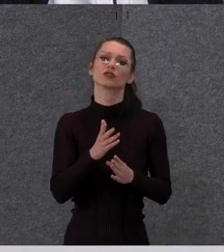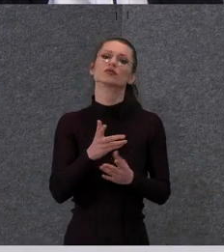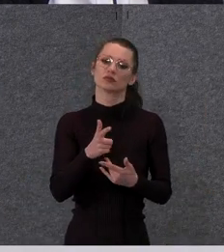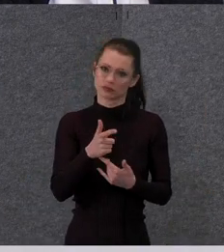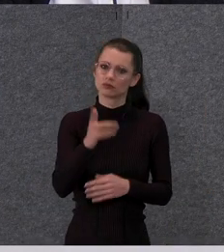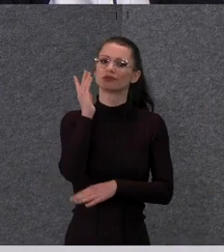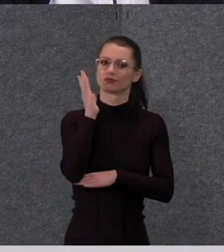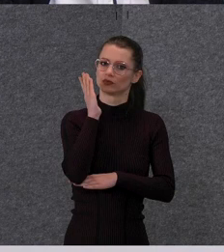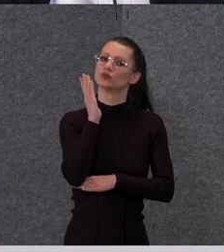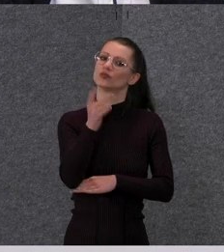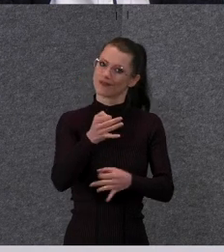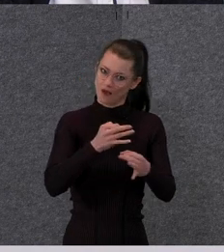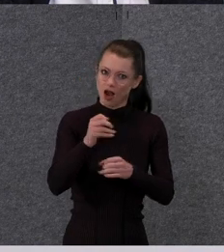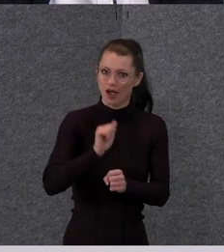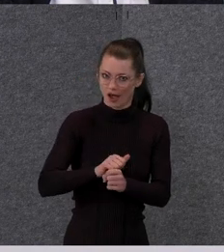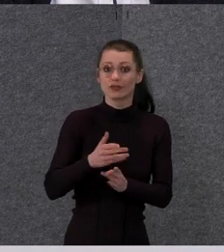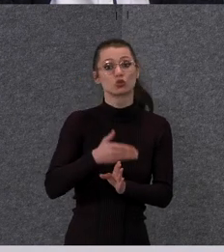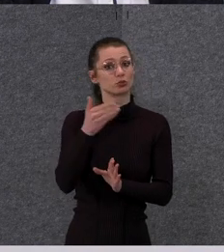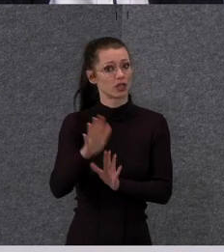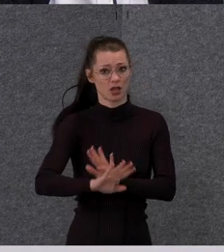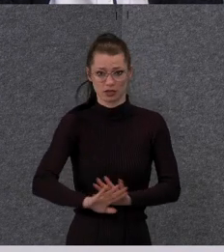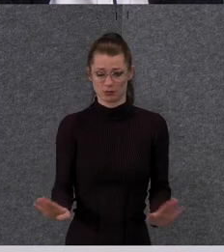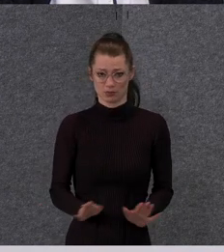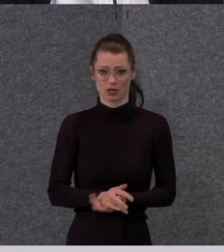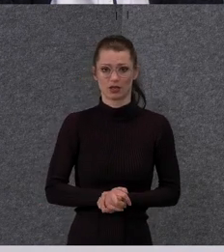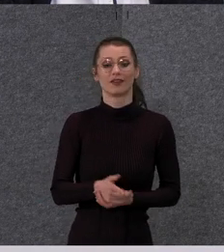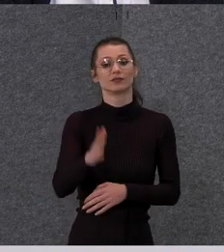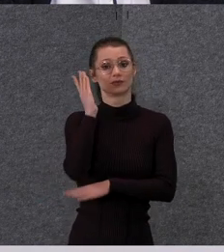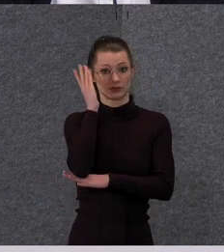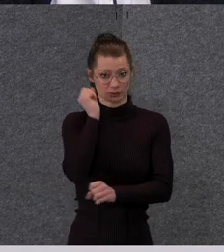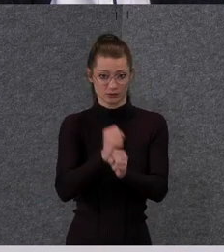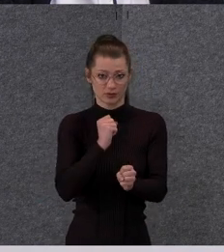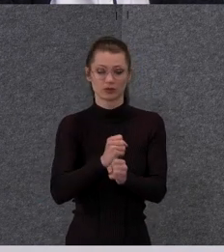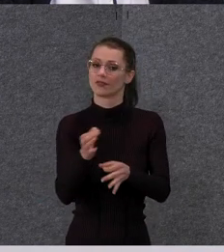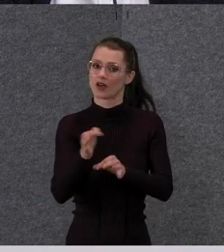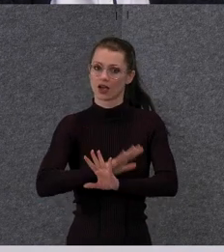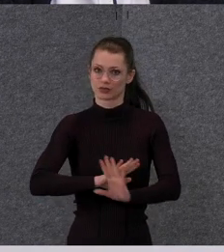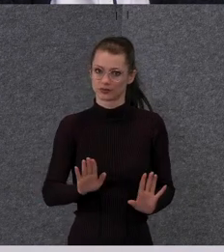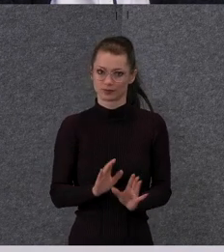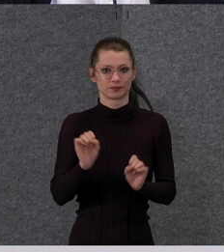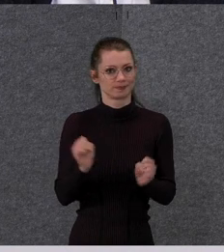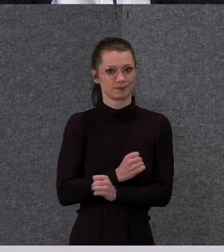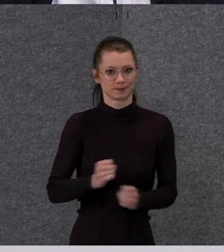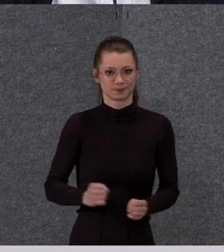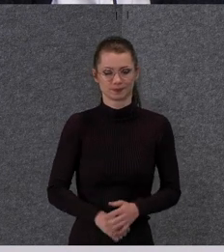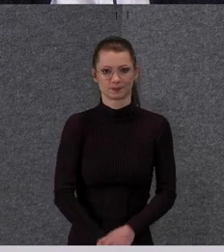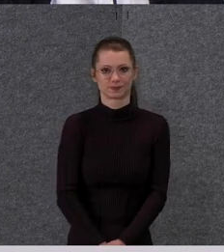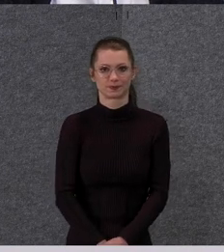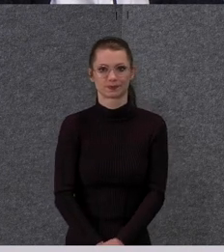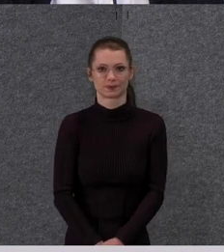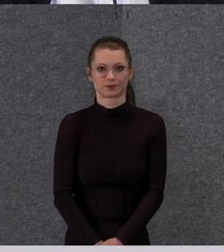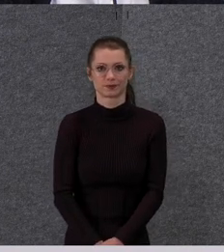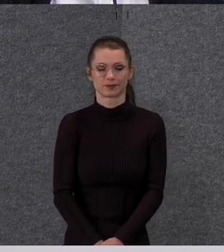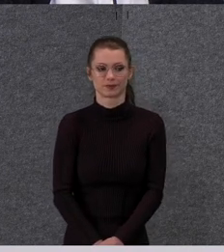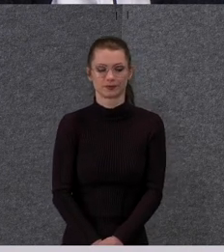ihr Fragen habt, sodass sie auch dann hier auch zeitig, während eben die Kandidatin sich vorstellt, auch eben dann im Anschluss